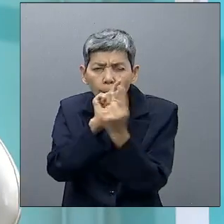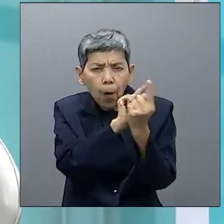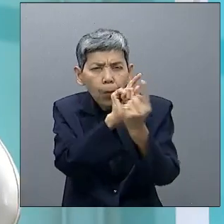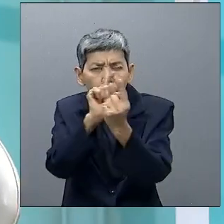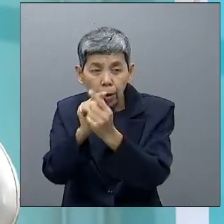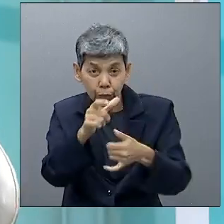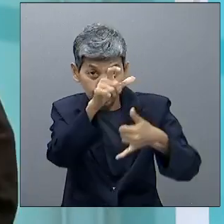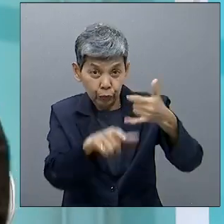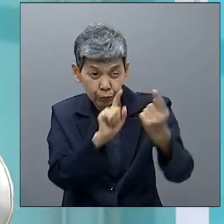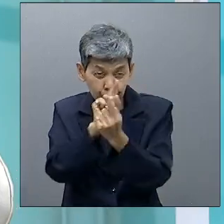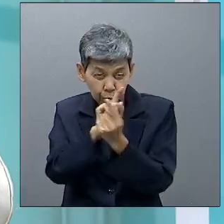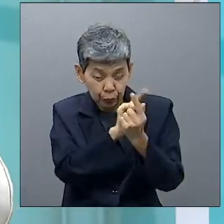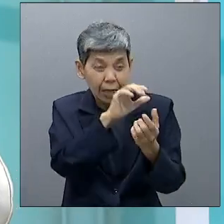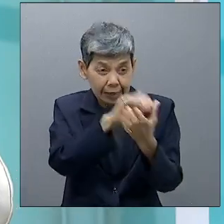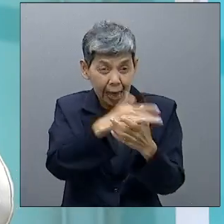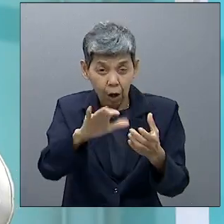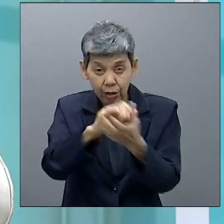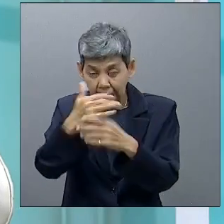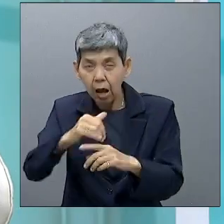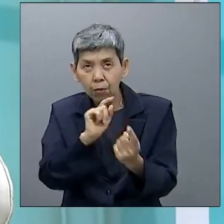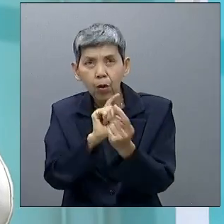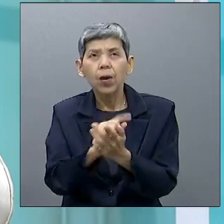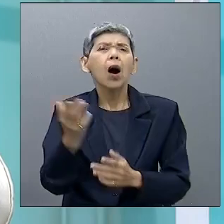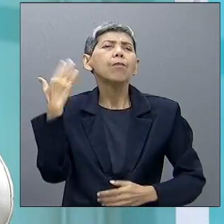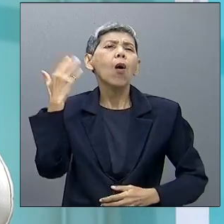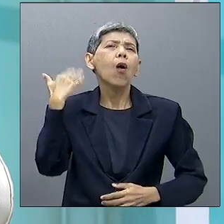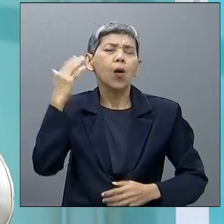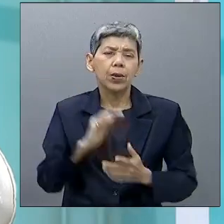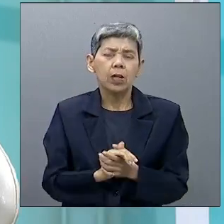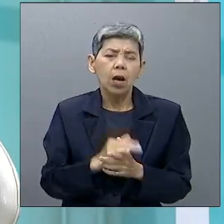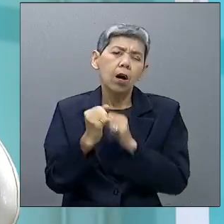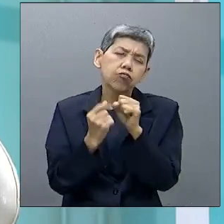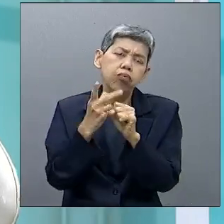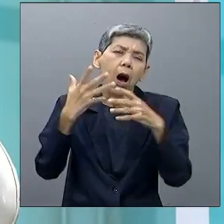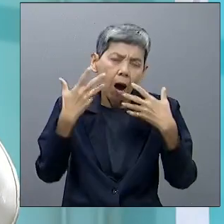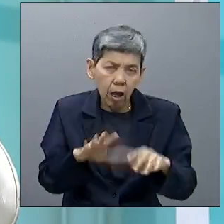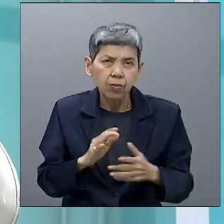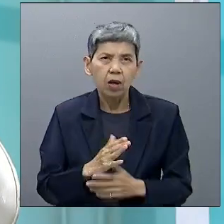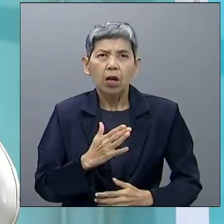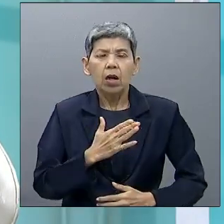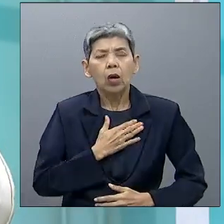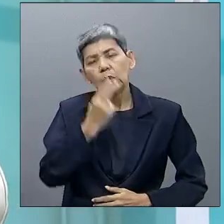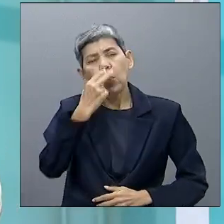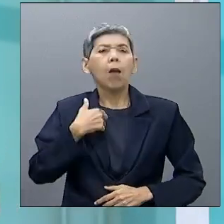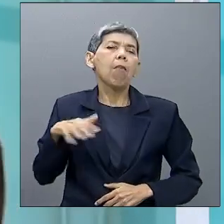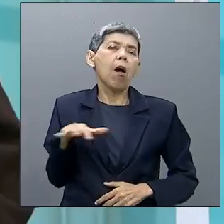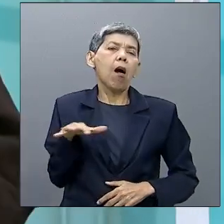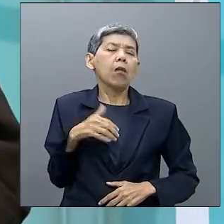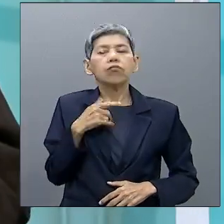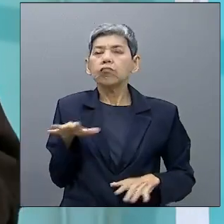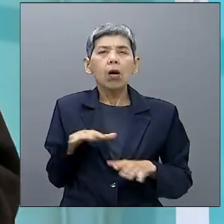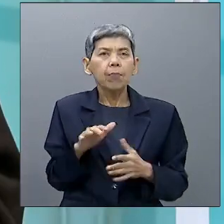มทีเนี่ยมีการประกวดแพลตฟอร์มเนี้ยหลายต่อหลายปีแล้วแต่ว่าเอาจริงๆคือพี่ไม่ได้ให้ความสนใจหมาย